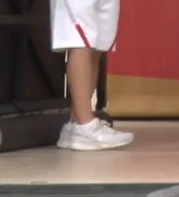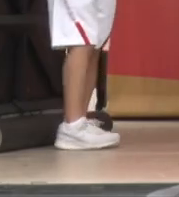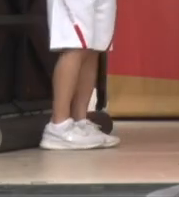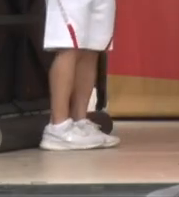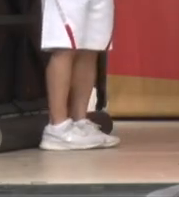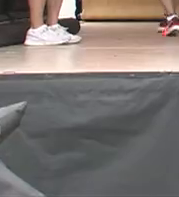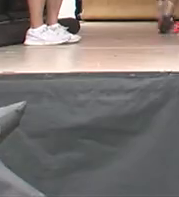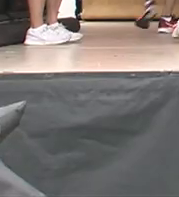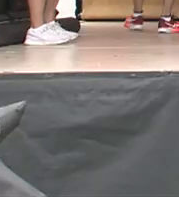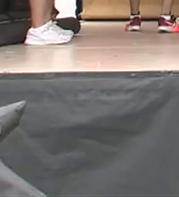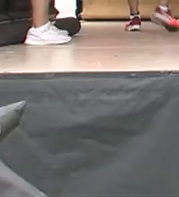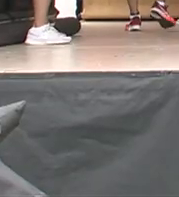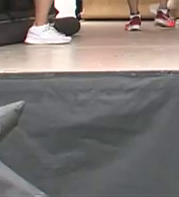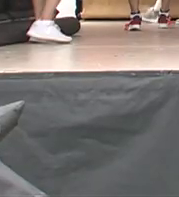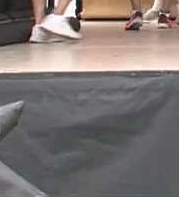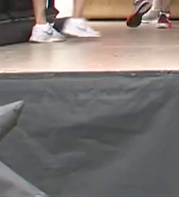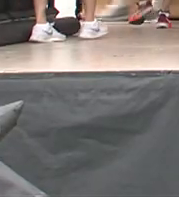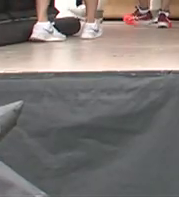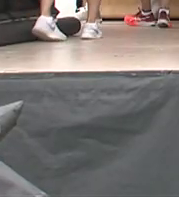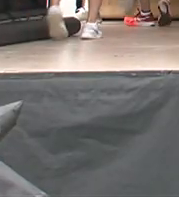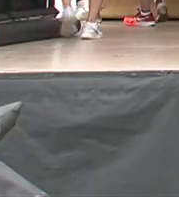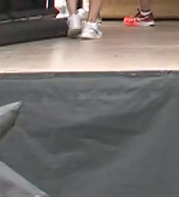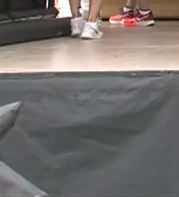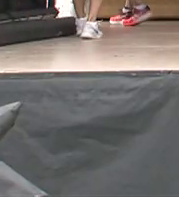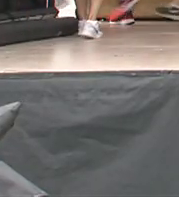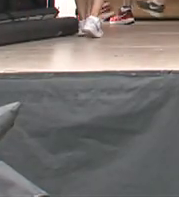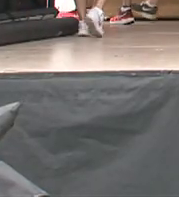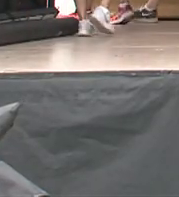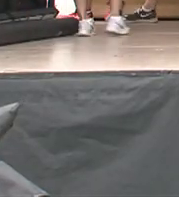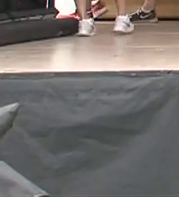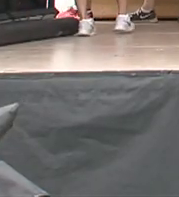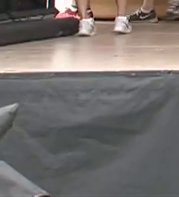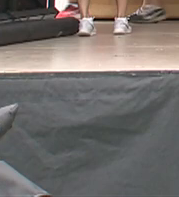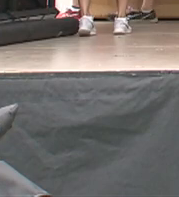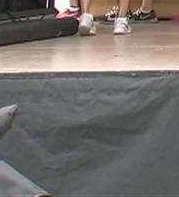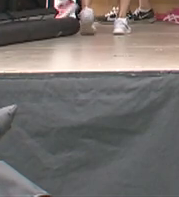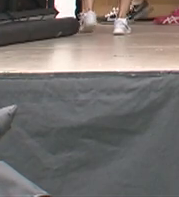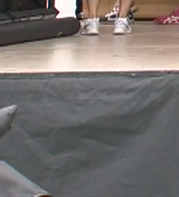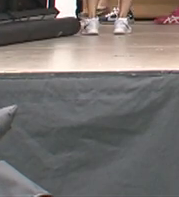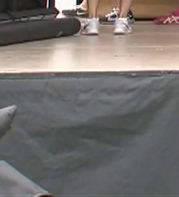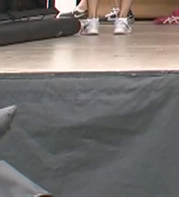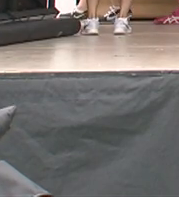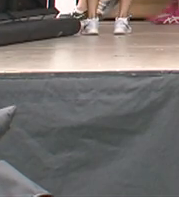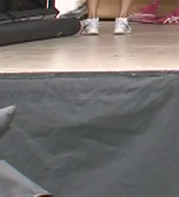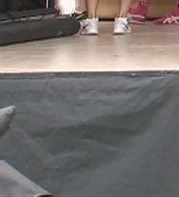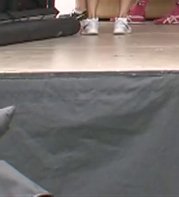それでは次の区間のトーチキスの準備が整うまで今しばらくお待ちください。